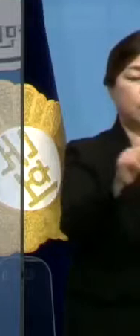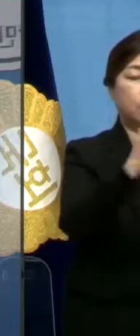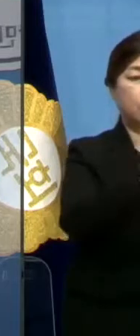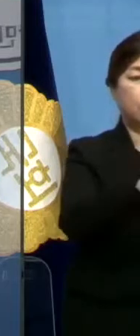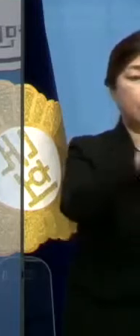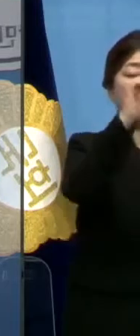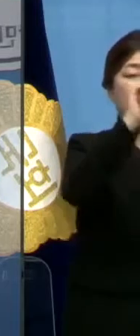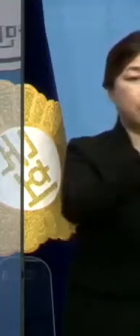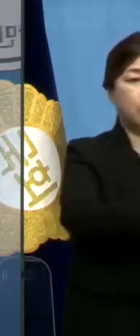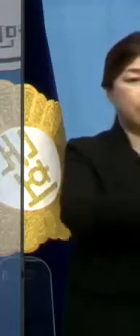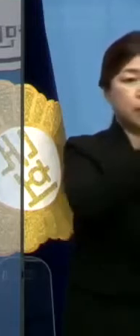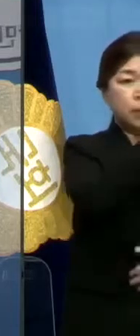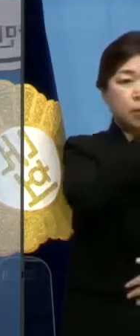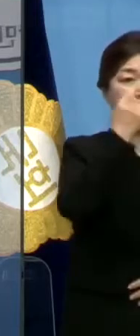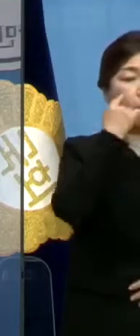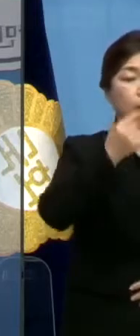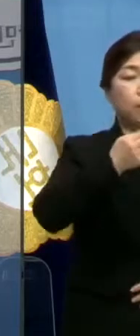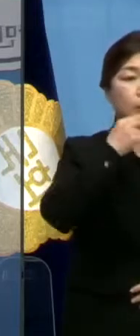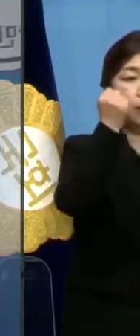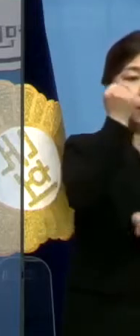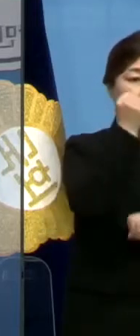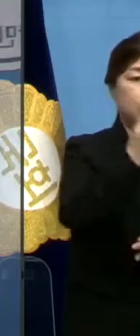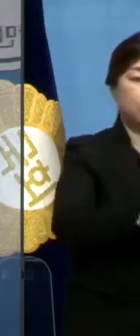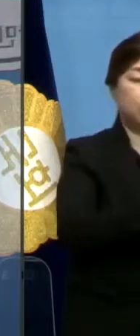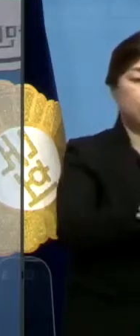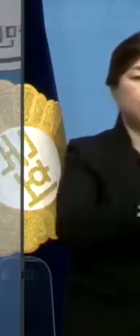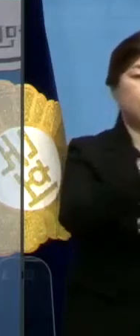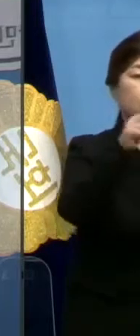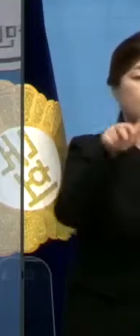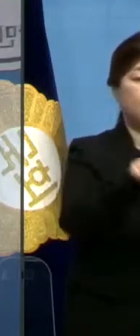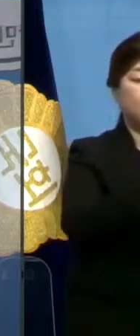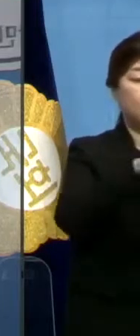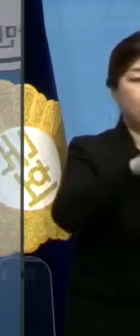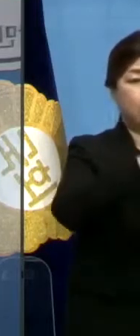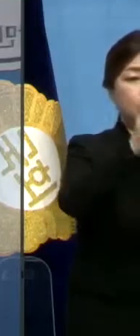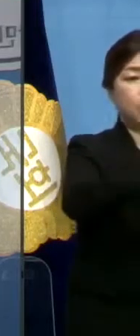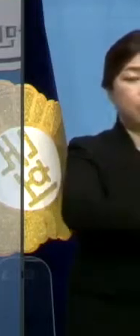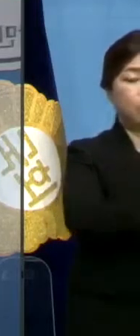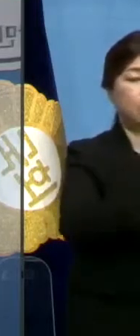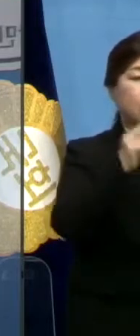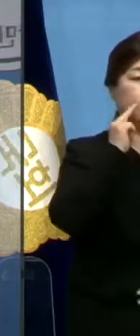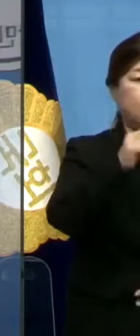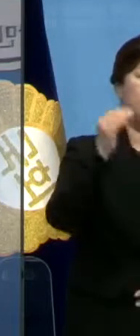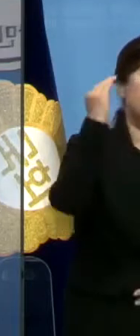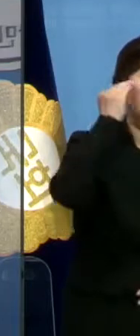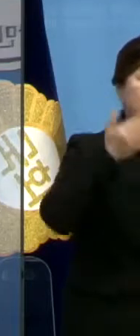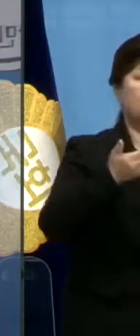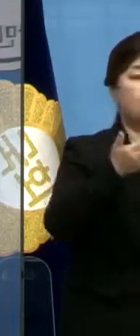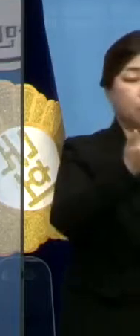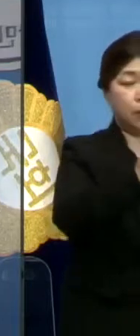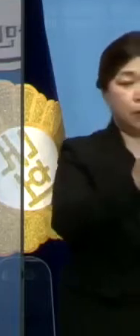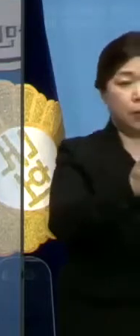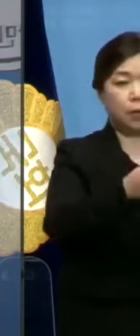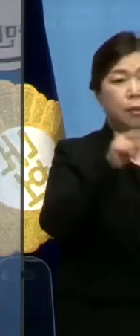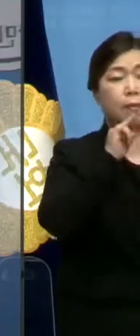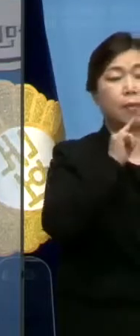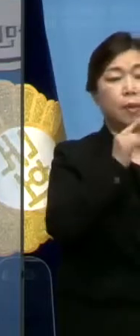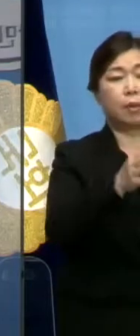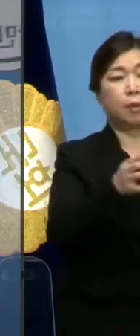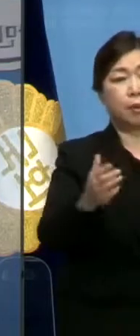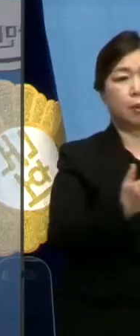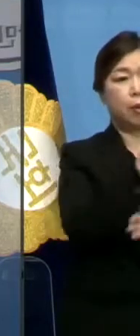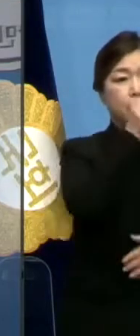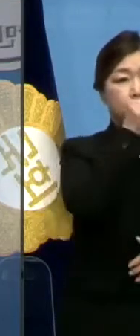제한이라는 근거 없는 기준은 헌법이 보장하는 종교의 자유를 심각하게 침해한다는 지적이